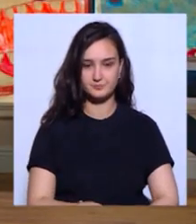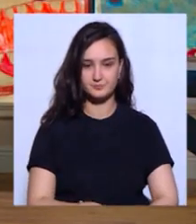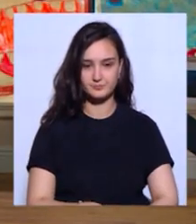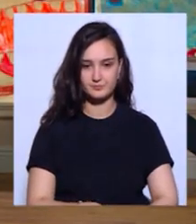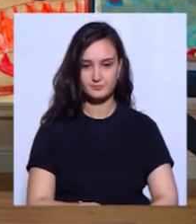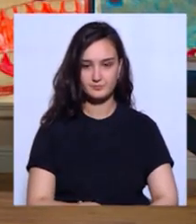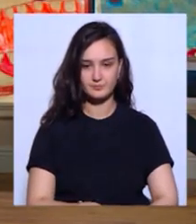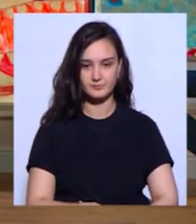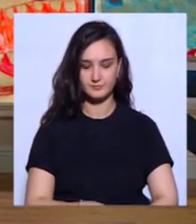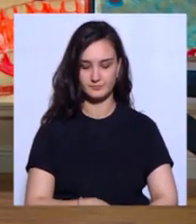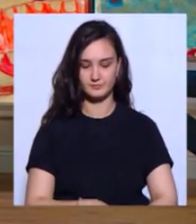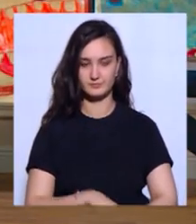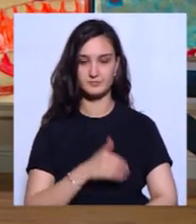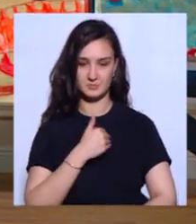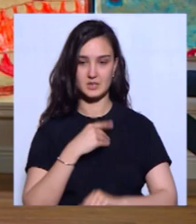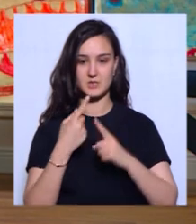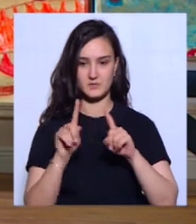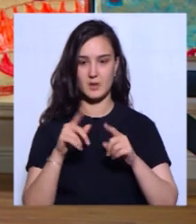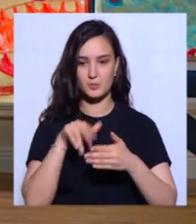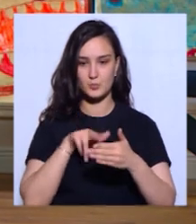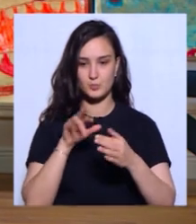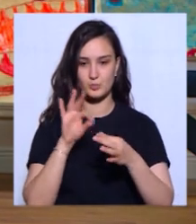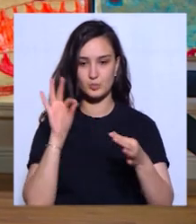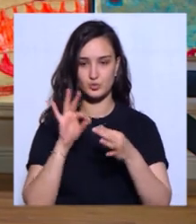მინდა კიდე სხვა ფუნჩებიც.